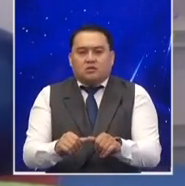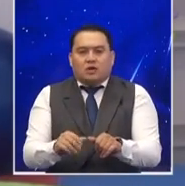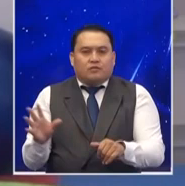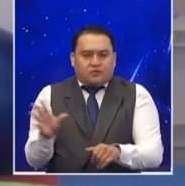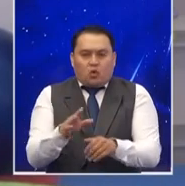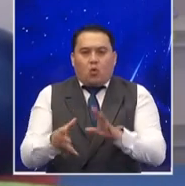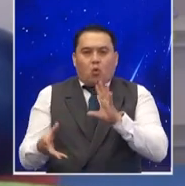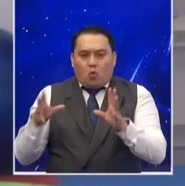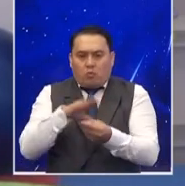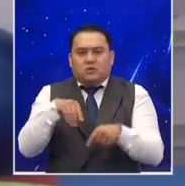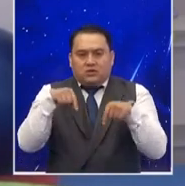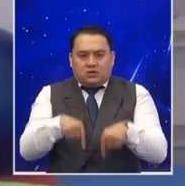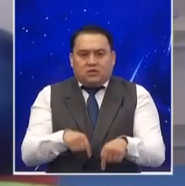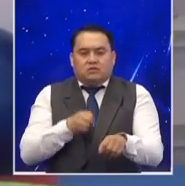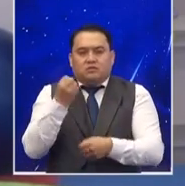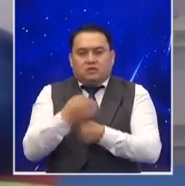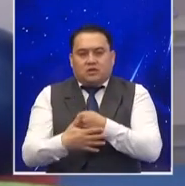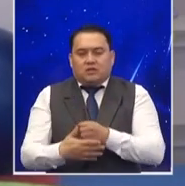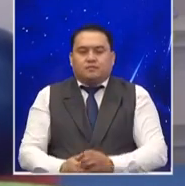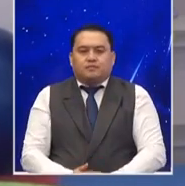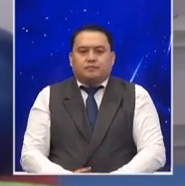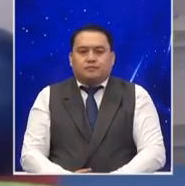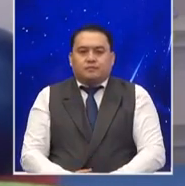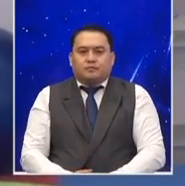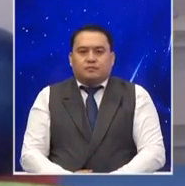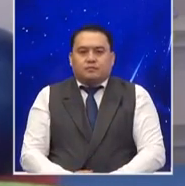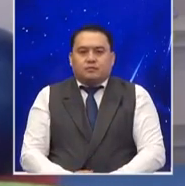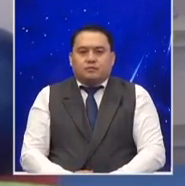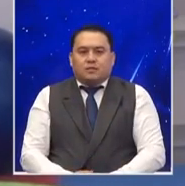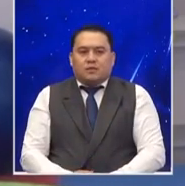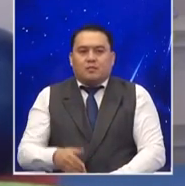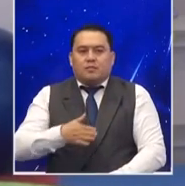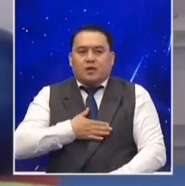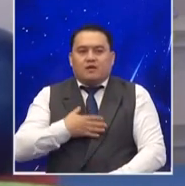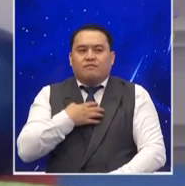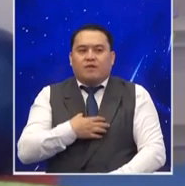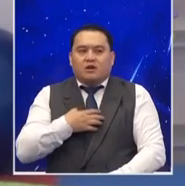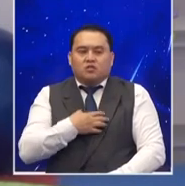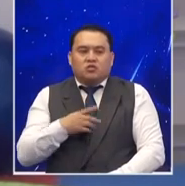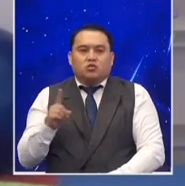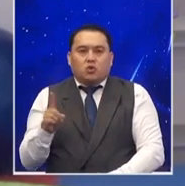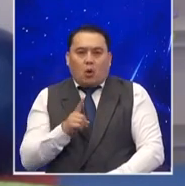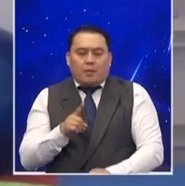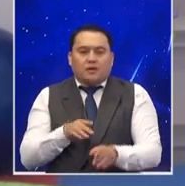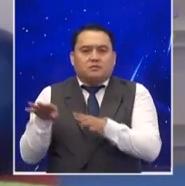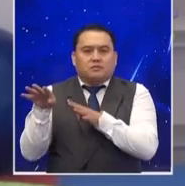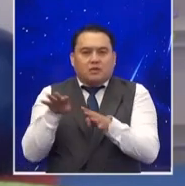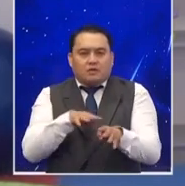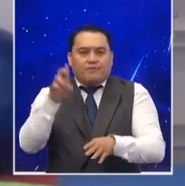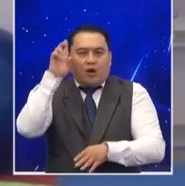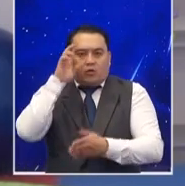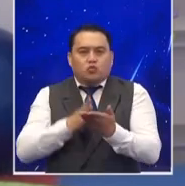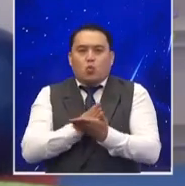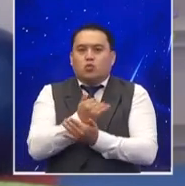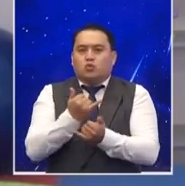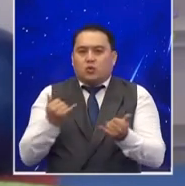все комплексно оказывается в центре дневного пребывания. К тому же, что немаловажно, по стандарту государственной